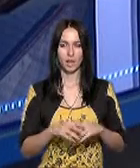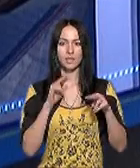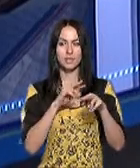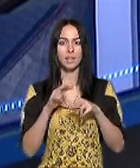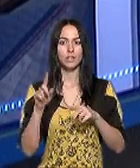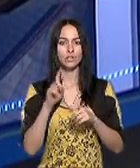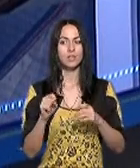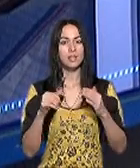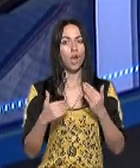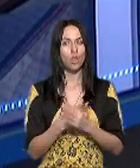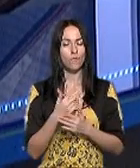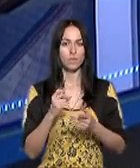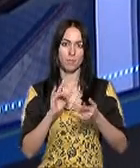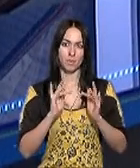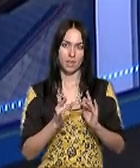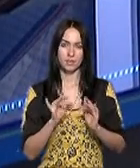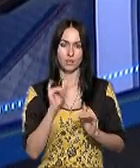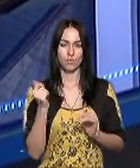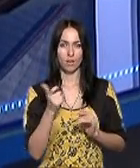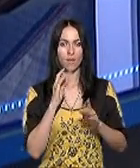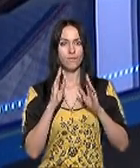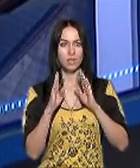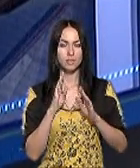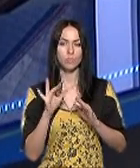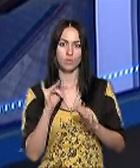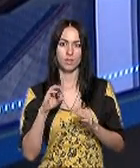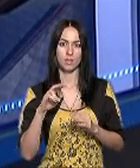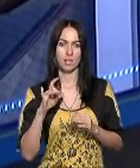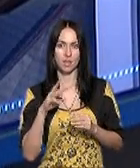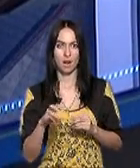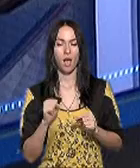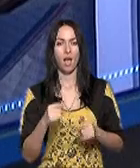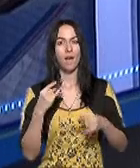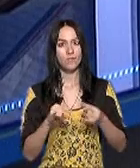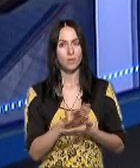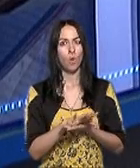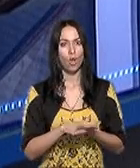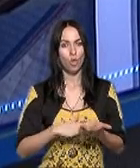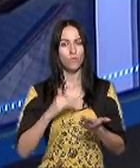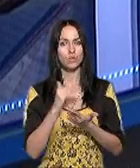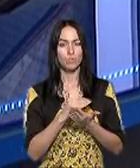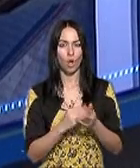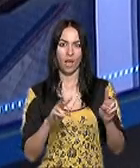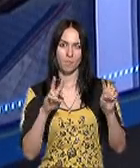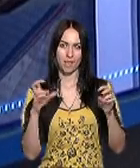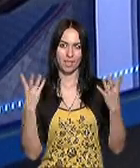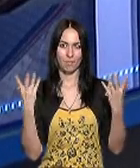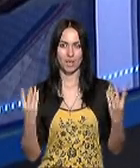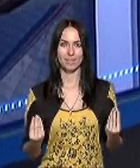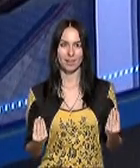Стежте за новинами на сайті та сторінках UA Харків у Фейсбук та Телеграм. Ефір телеканалу продовжить програма «Тема дня».